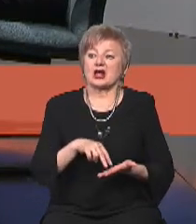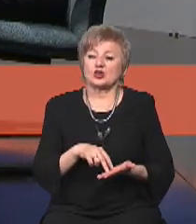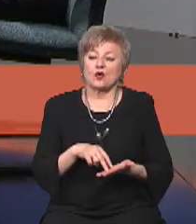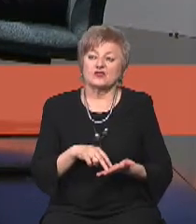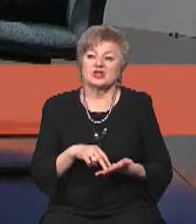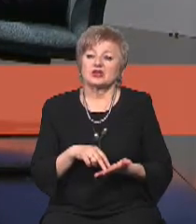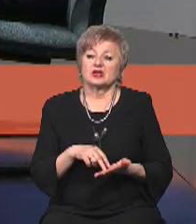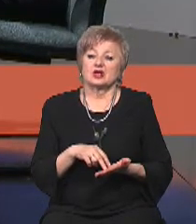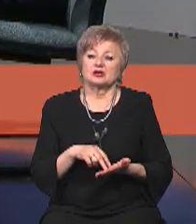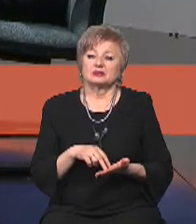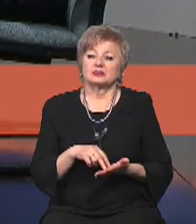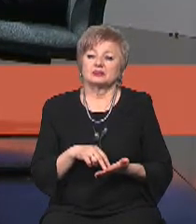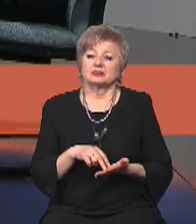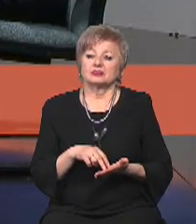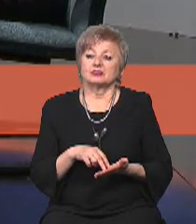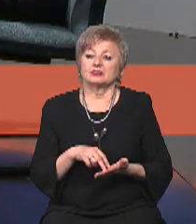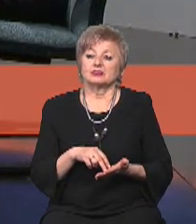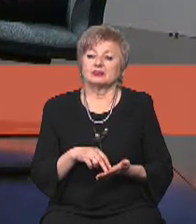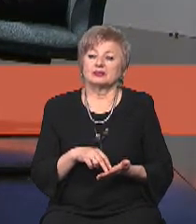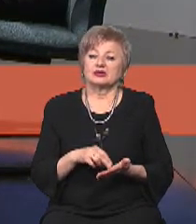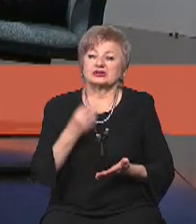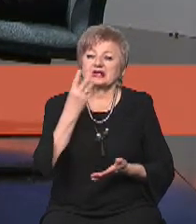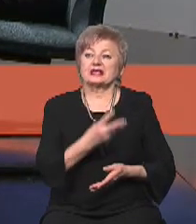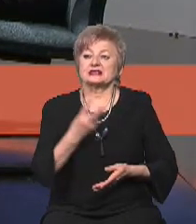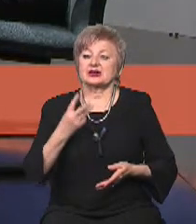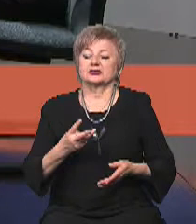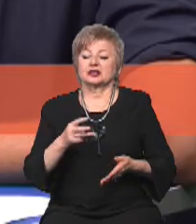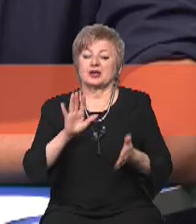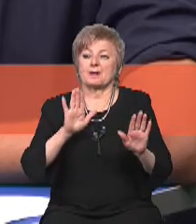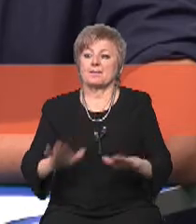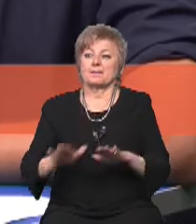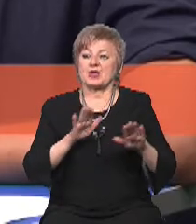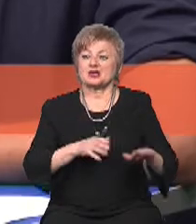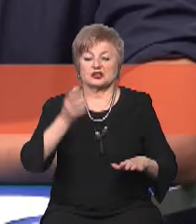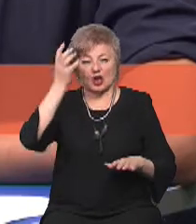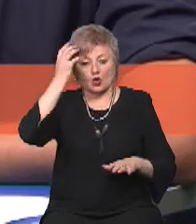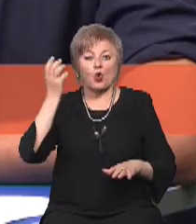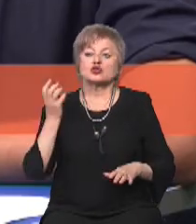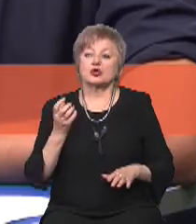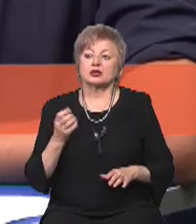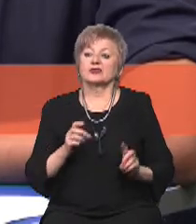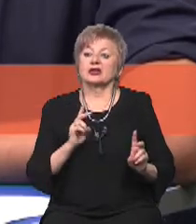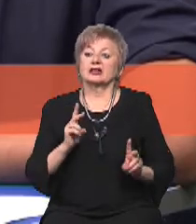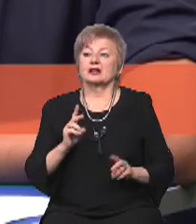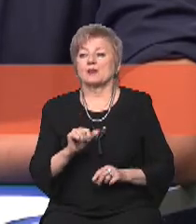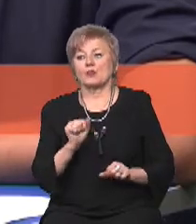на 30 точках міста Запоріжжя козаків, які би були